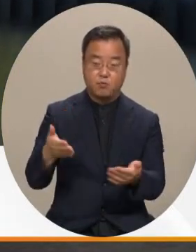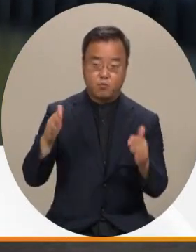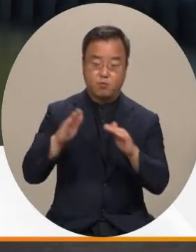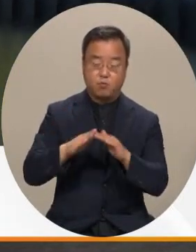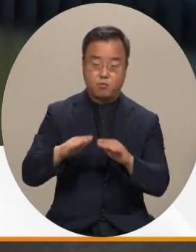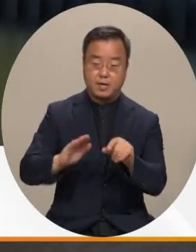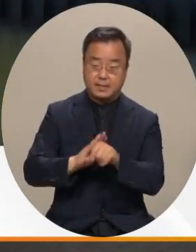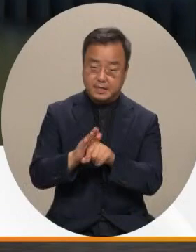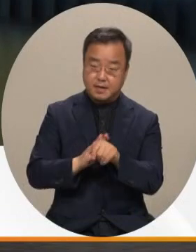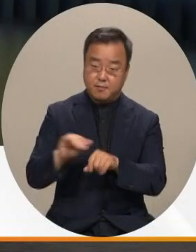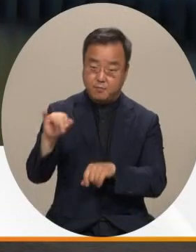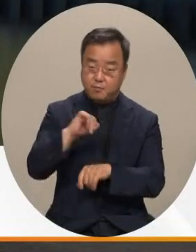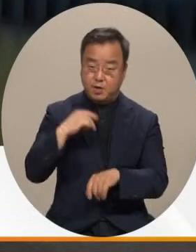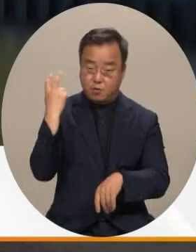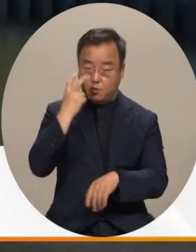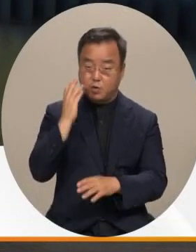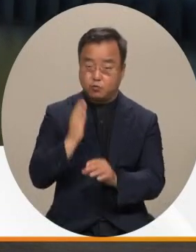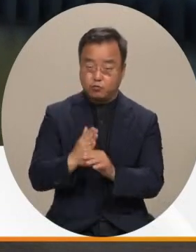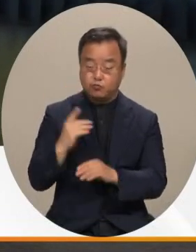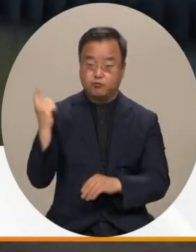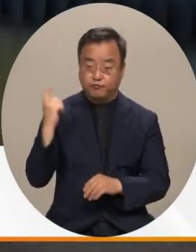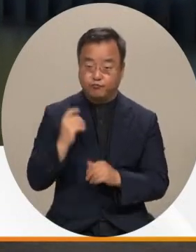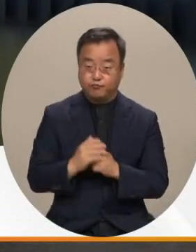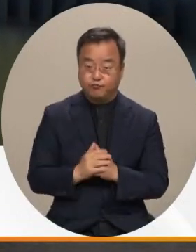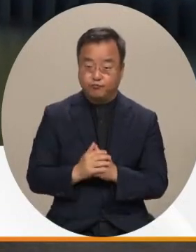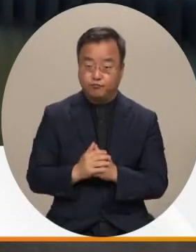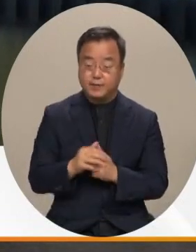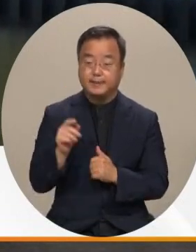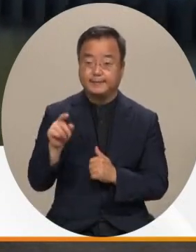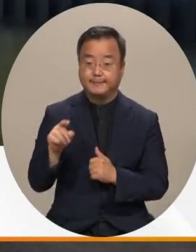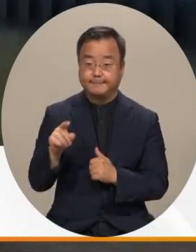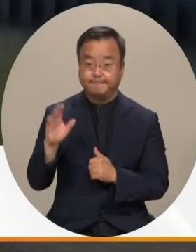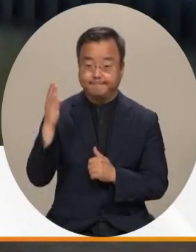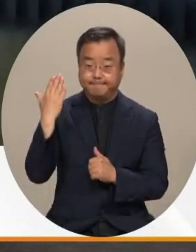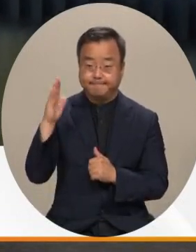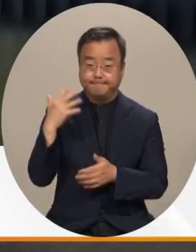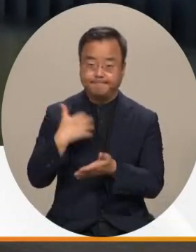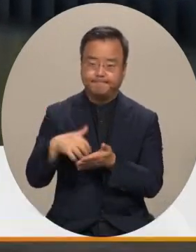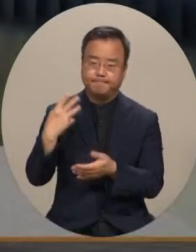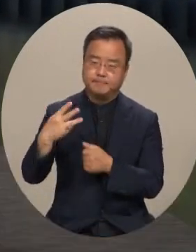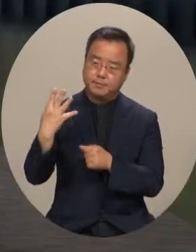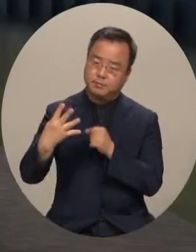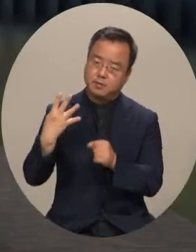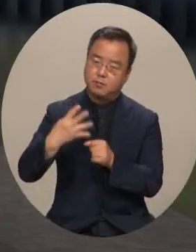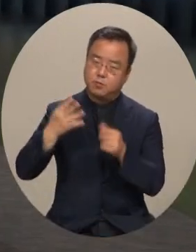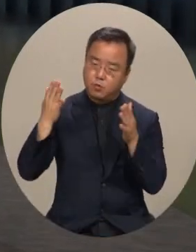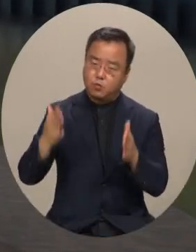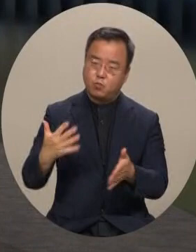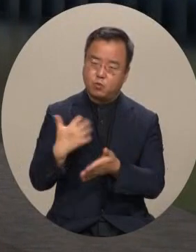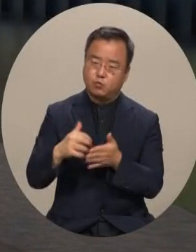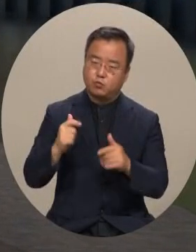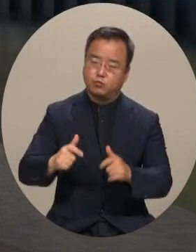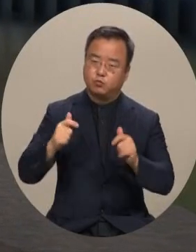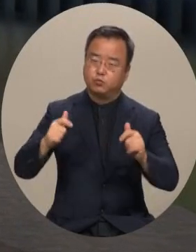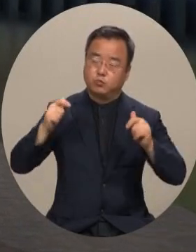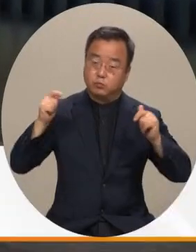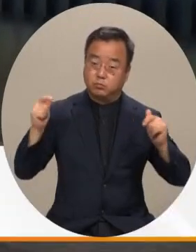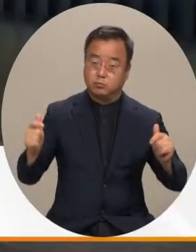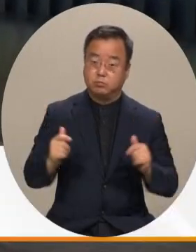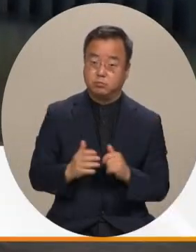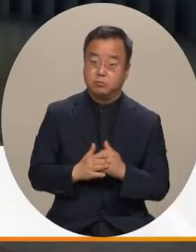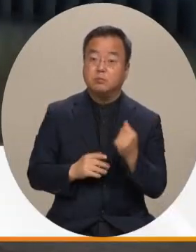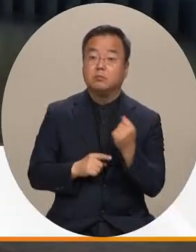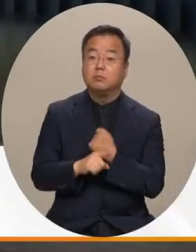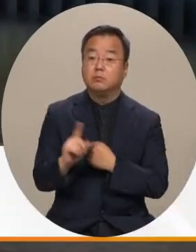관찰 중이라고 들었습니다 그런데이 러브 버그가 최근이 3 4년 세에 굉장히 빠르게 급증하고 있는 거 같습니다